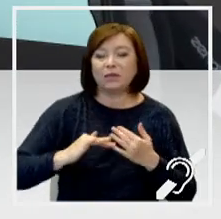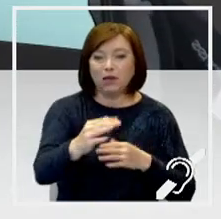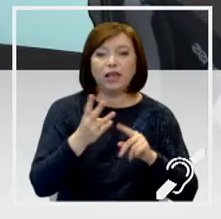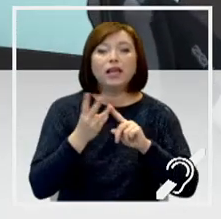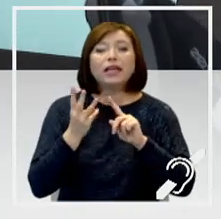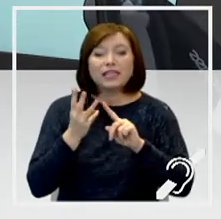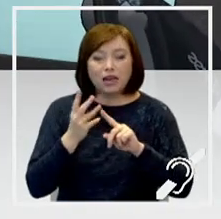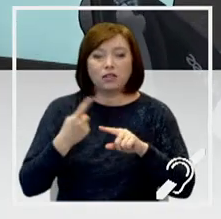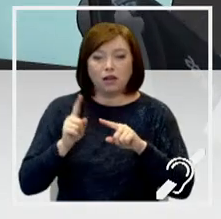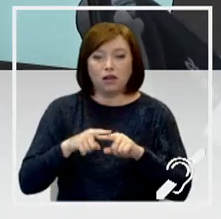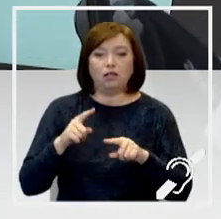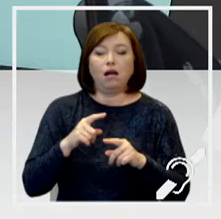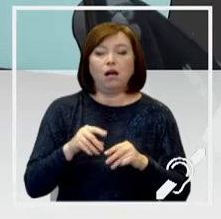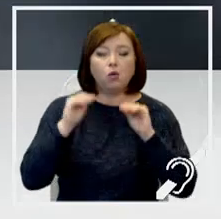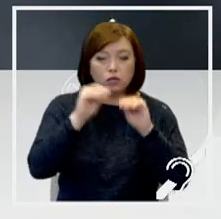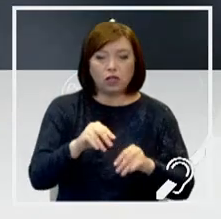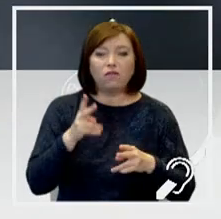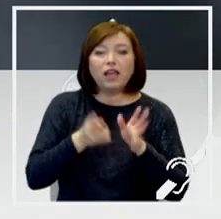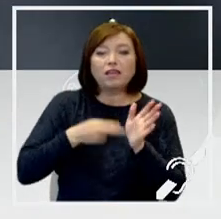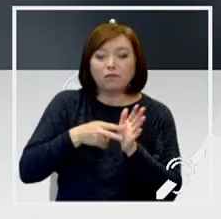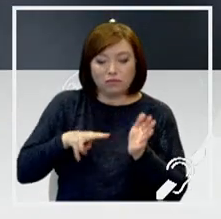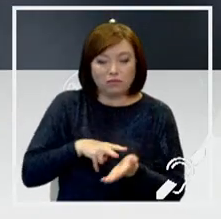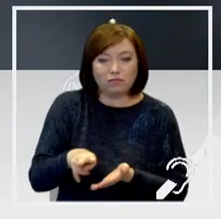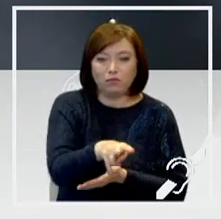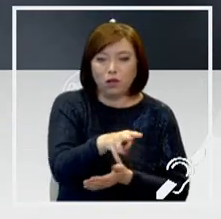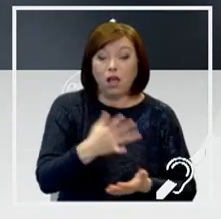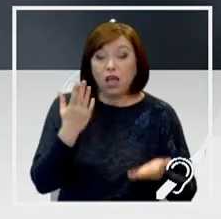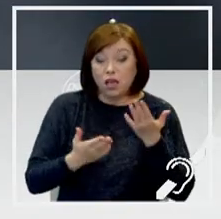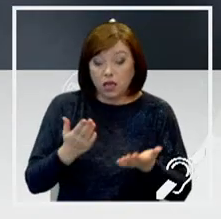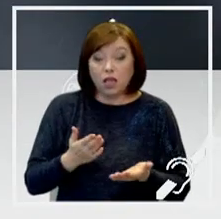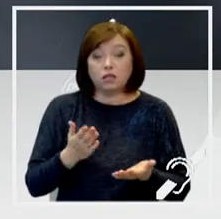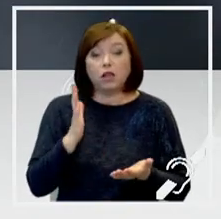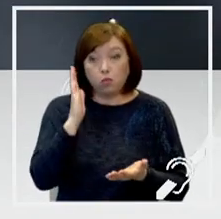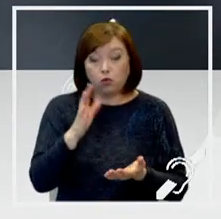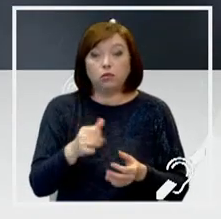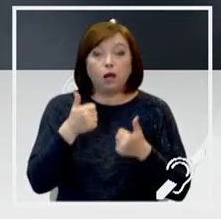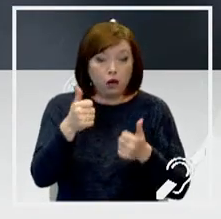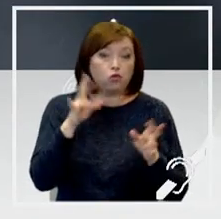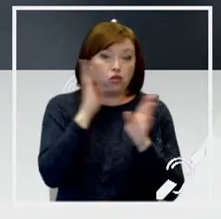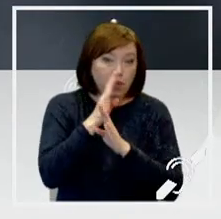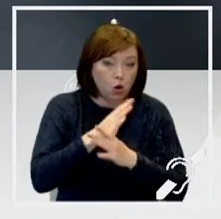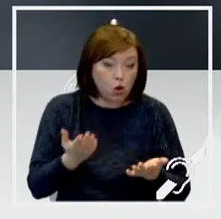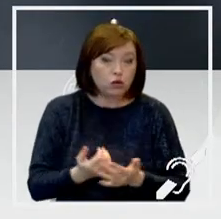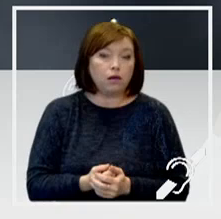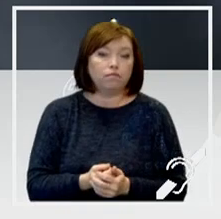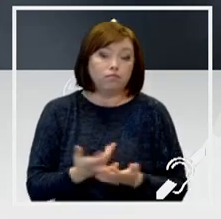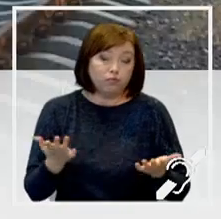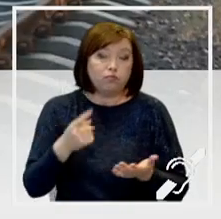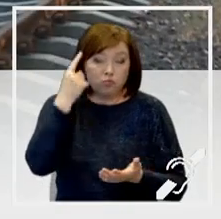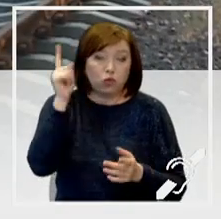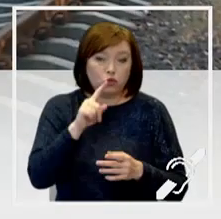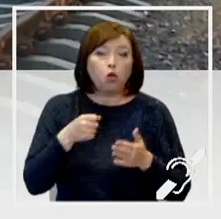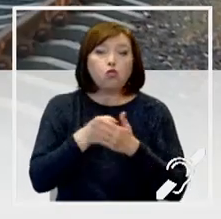proiectul tehnic instalarea liniei feroviare. Dacă ne va fi favorabil timpul, către